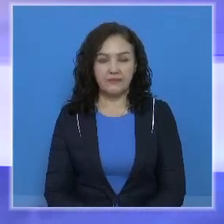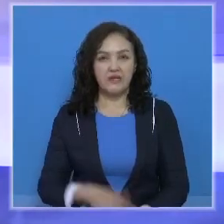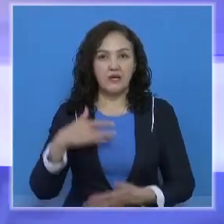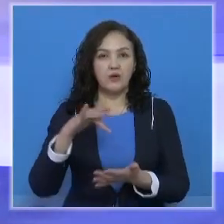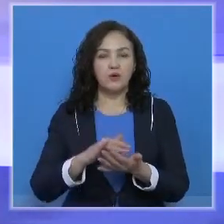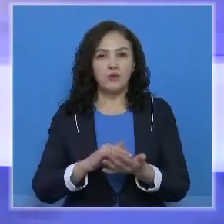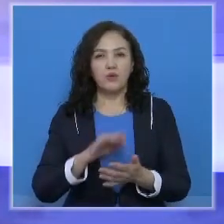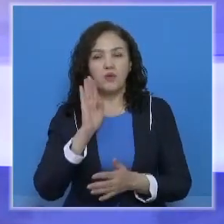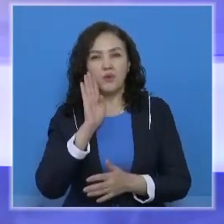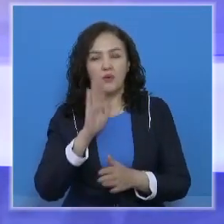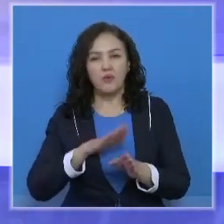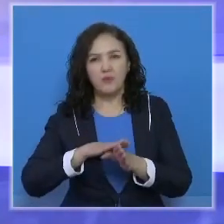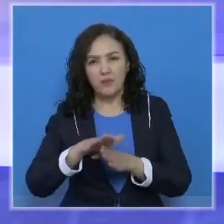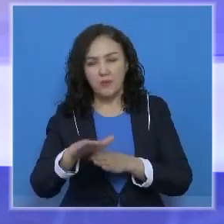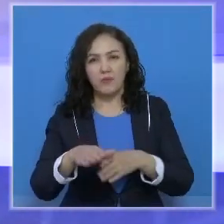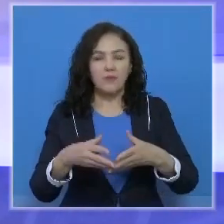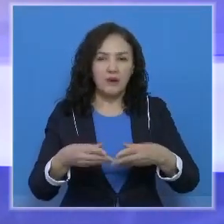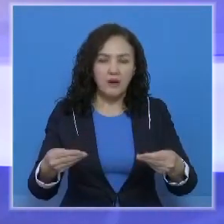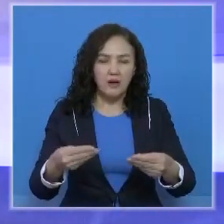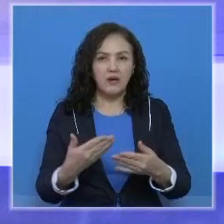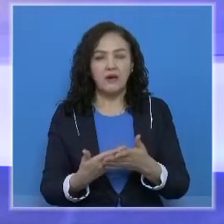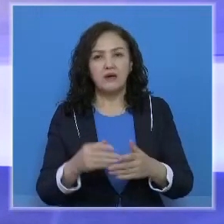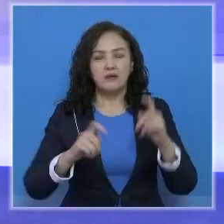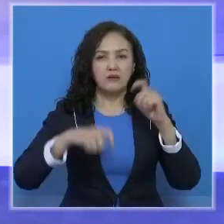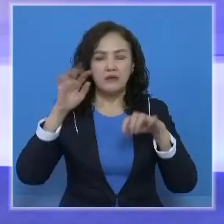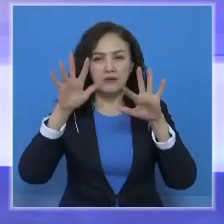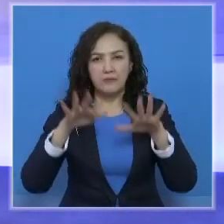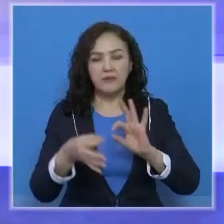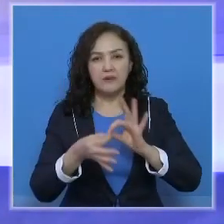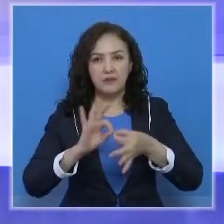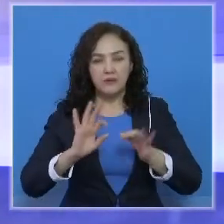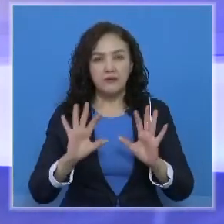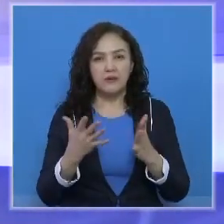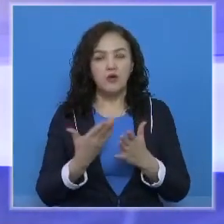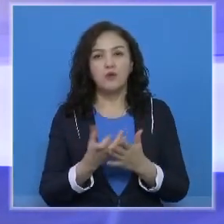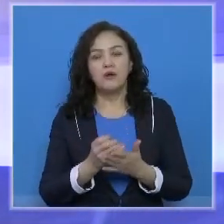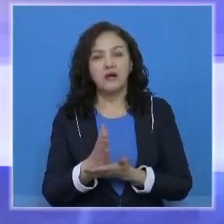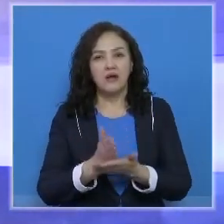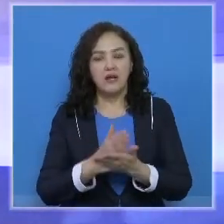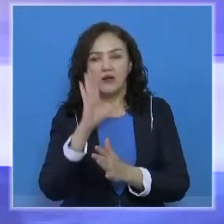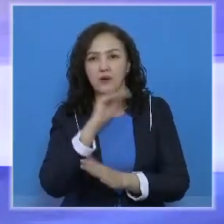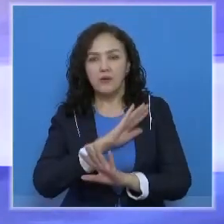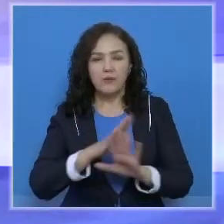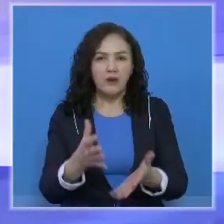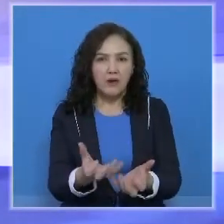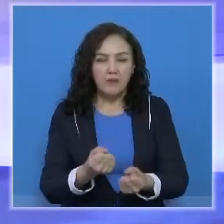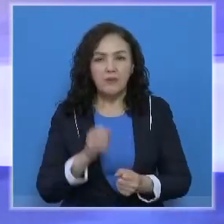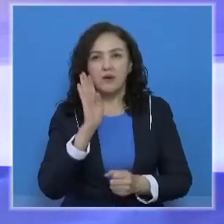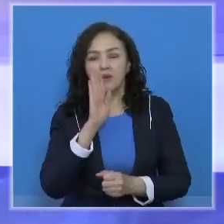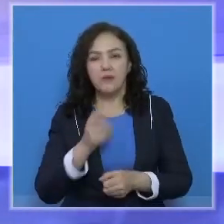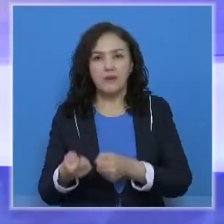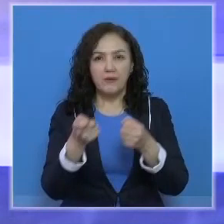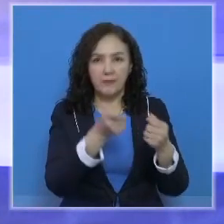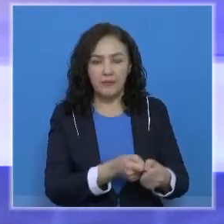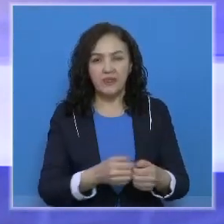Город тонет в талых водах. Резкое потепление и смешанный с дождем снег усложнили ситуацию. Коммунальные службы не успевают выкачивать воду и вывозить